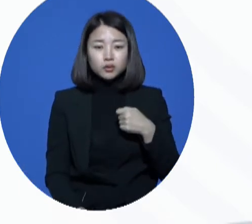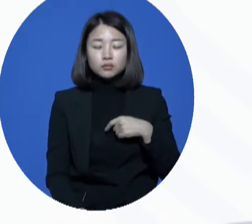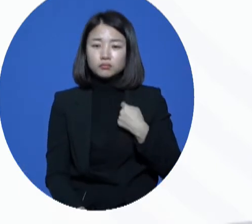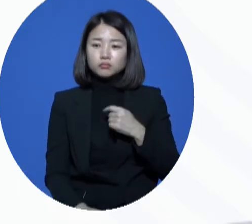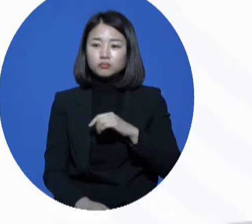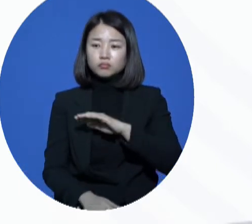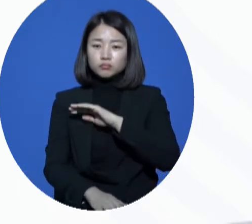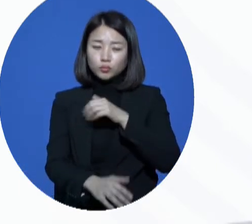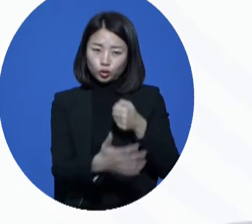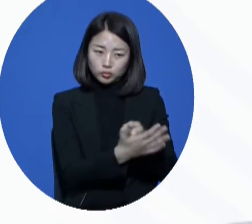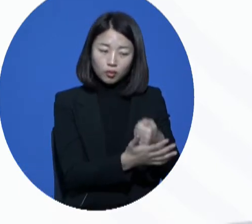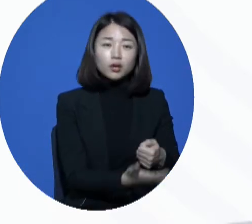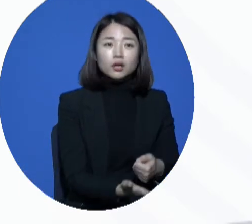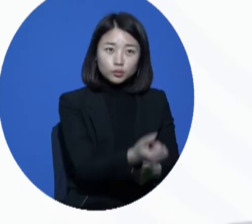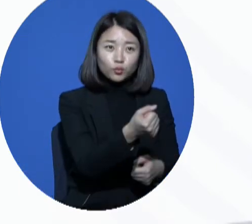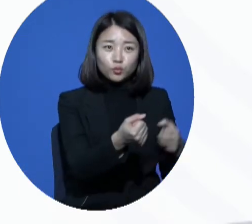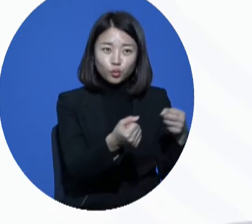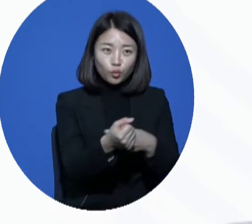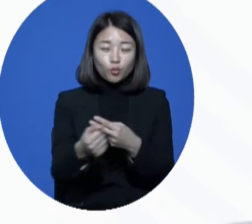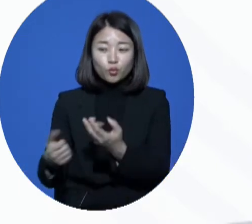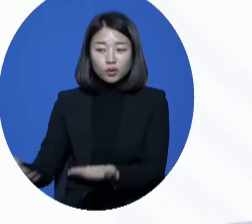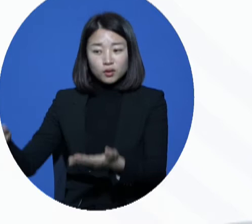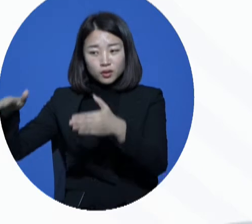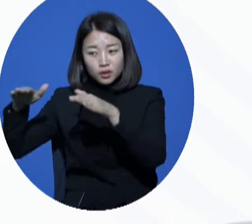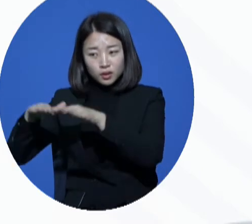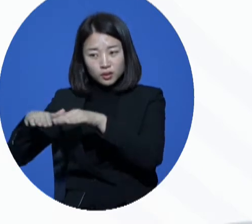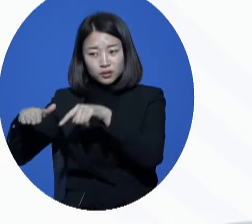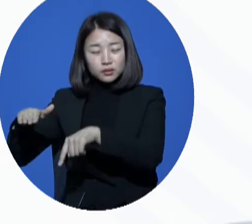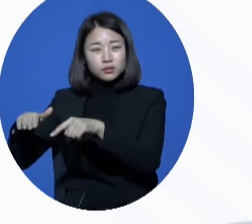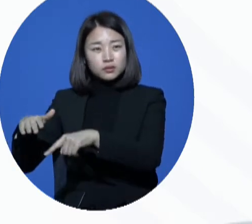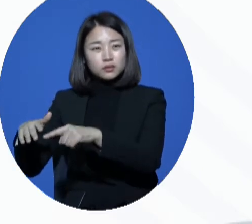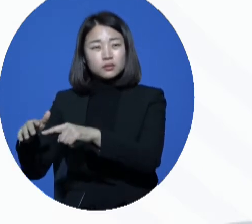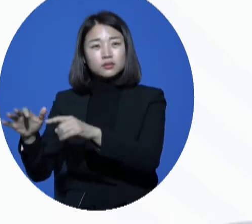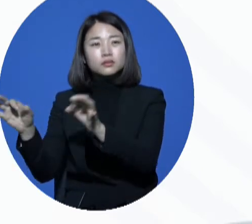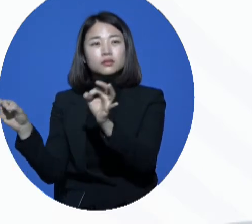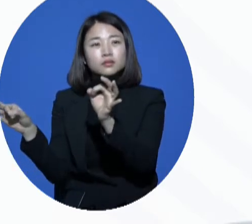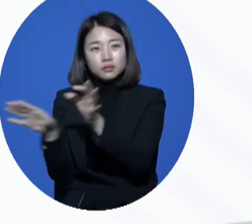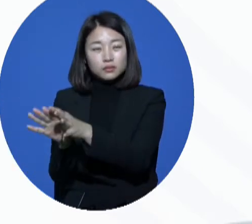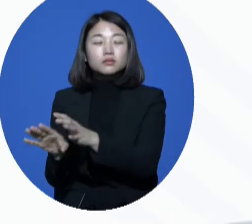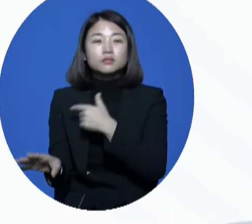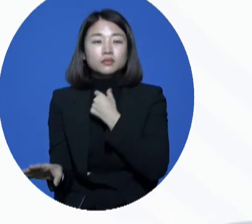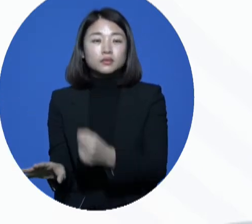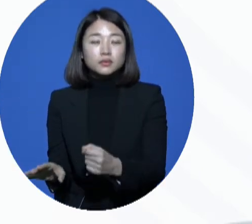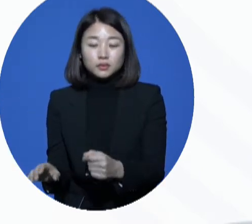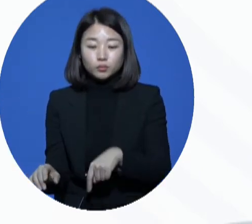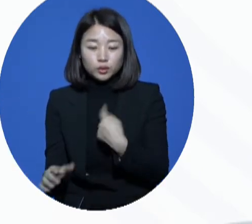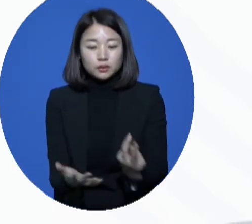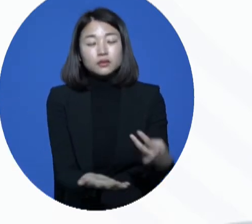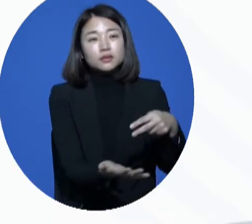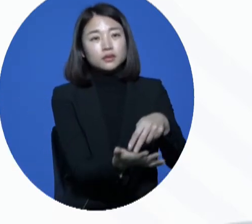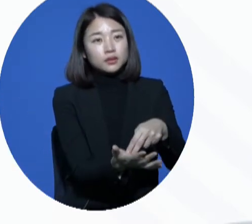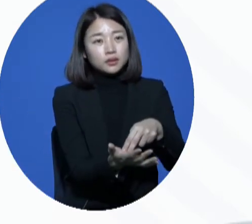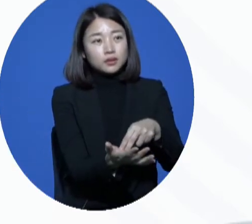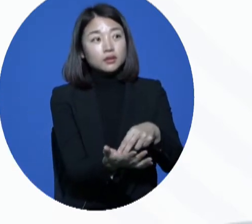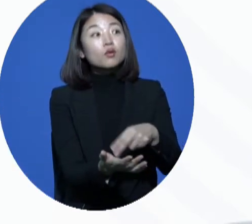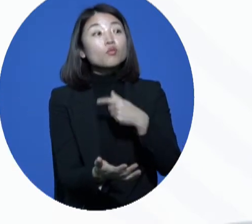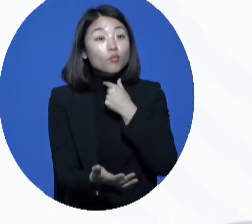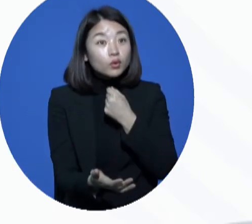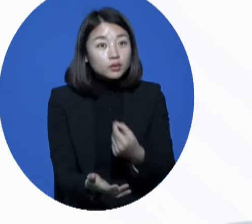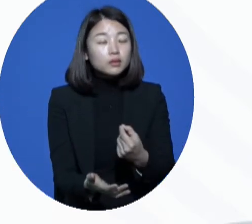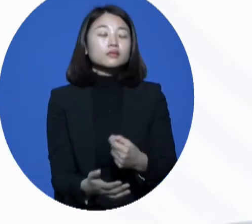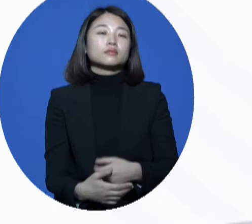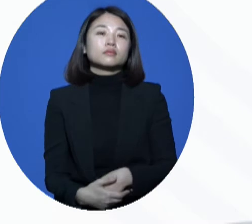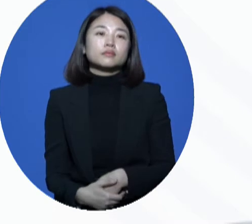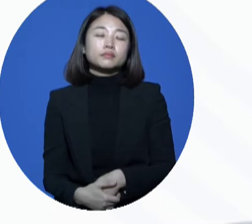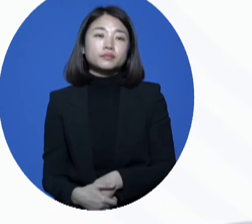훼손하고 인권을 짓밟는 이 시설화의 메커니즘, 시설화, 사회가 시설화 시키는 메커니즘에